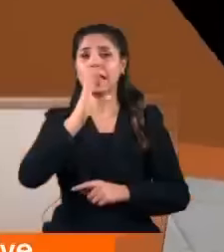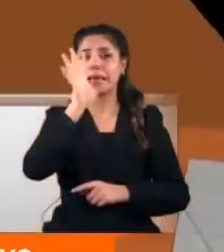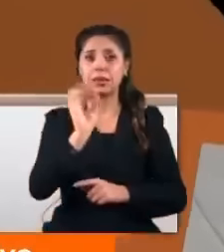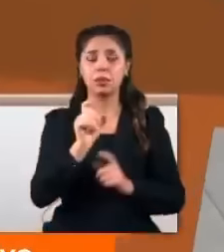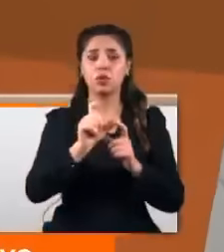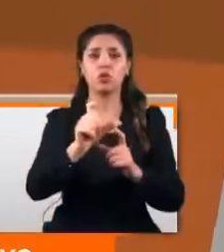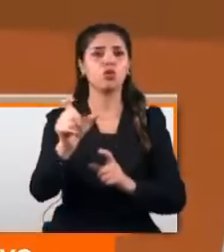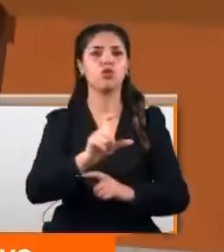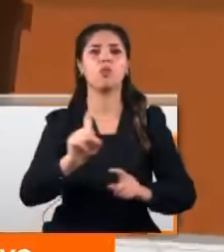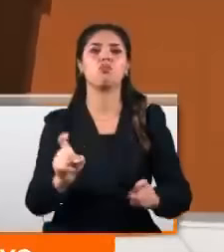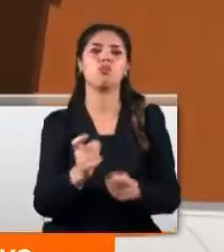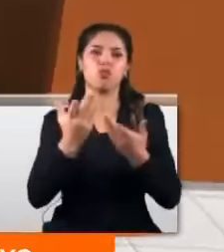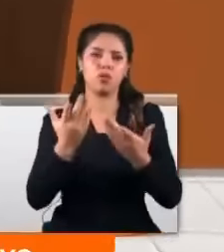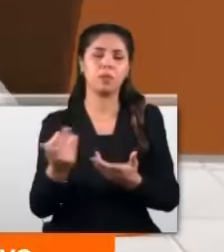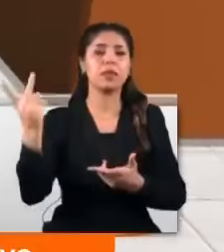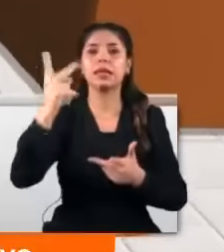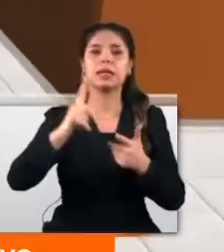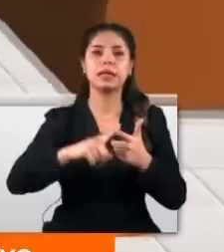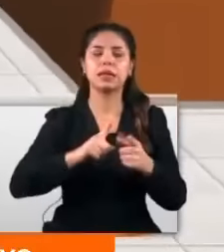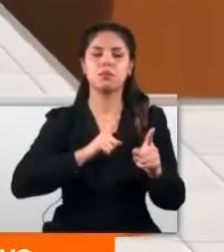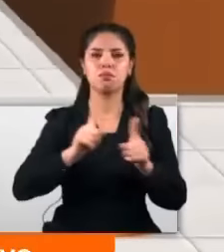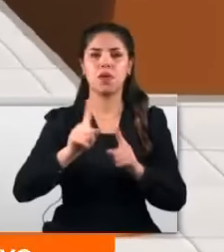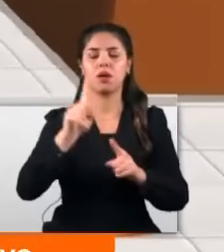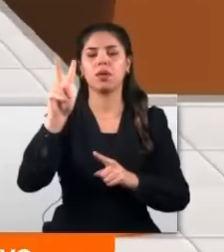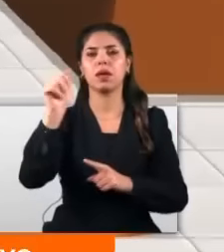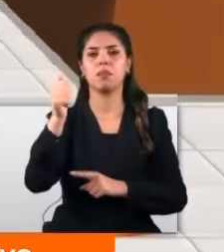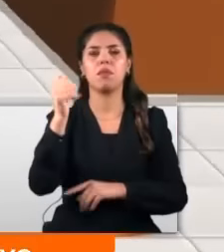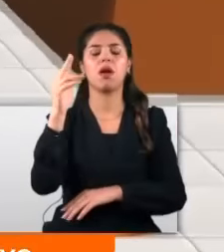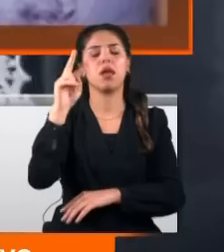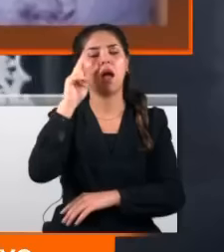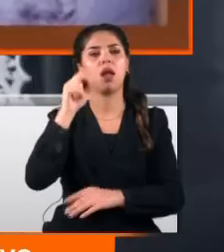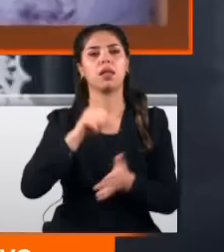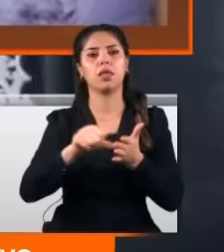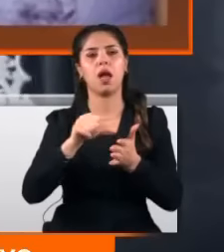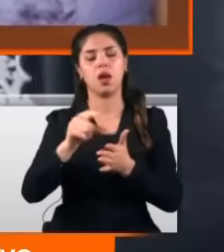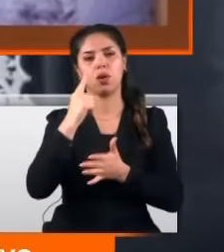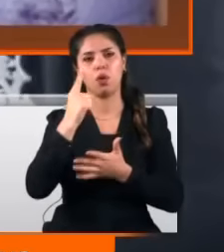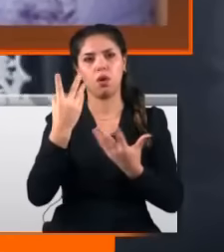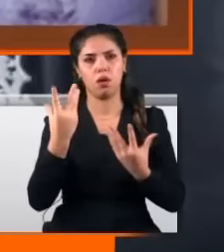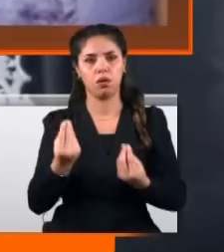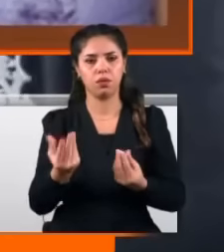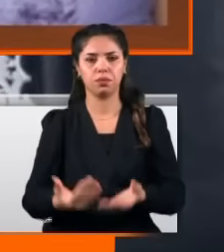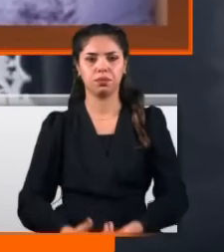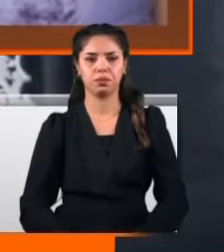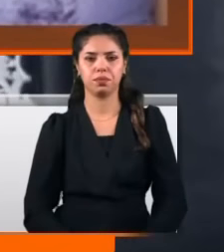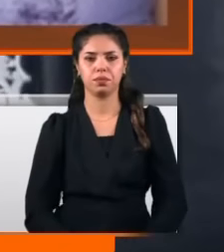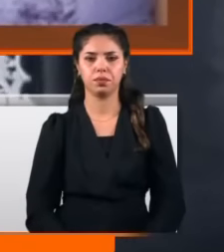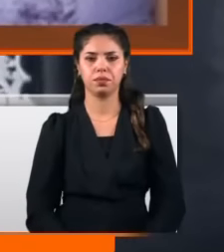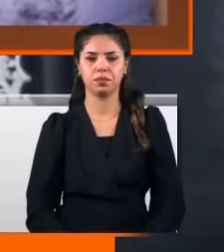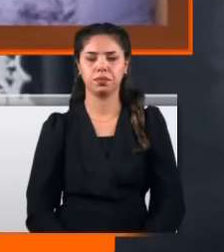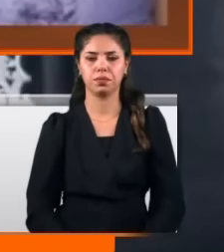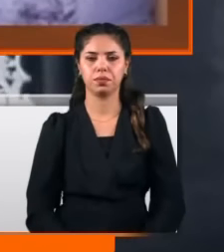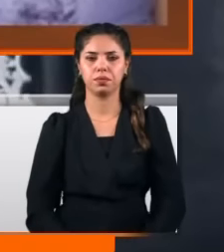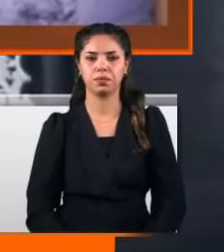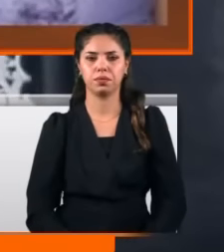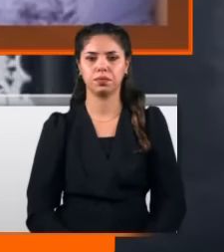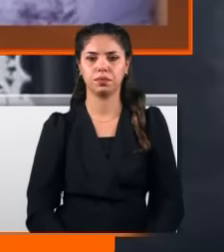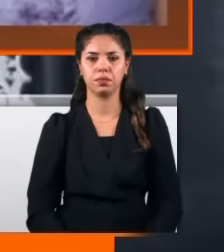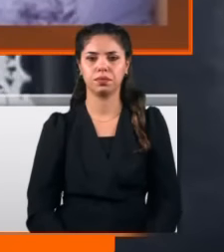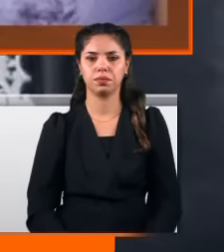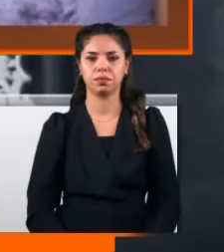yanıtı bulunamamıştı. İkinci duruşma 26 Aralık'ta görülecek. O kadar ciddi davranıyorlar ki, o kadar hoşuma